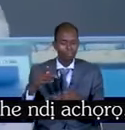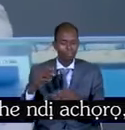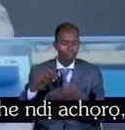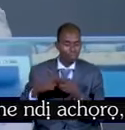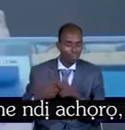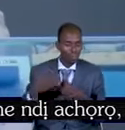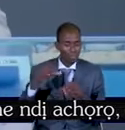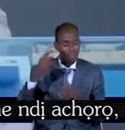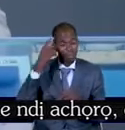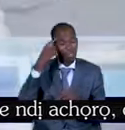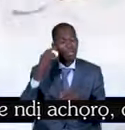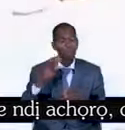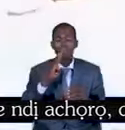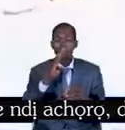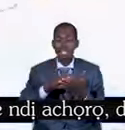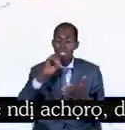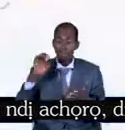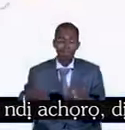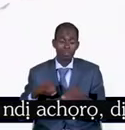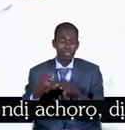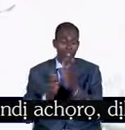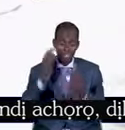wezụga ha n'aha Jizọs.